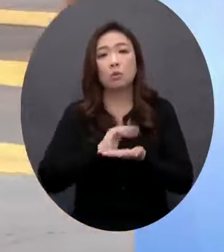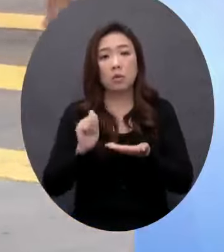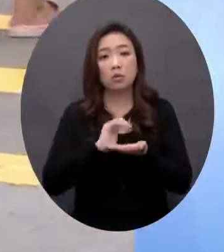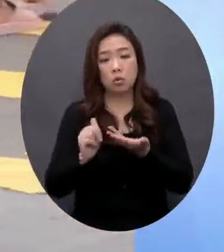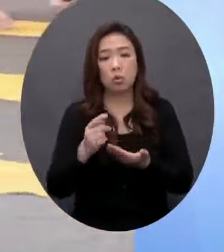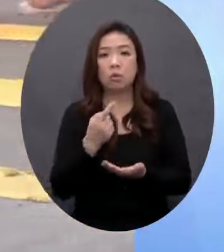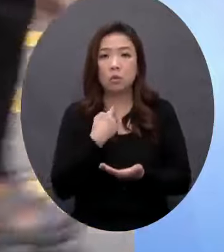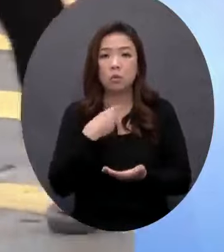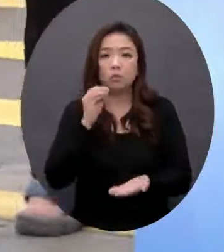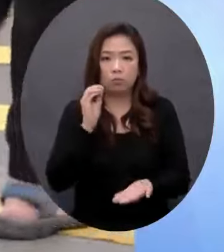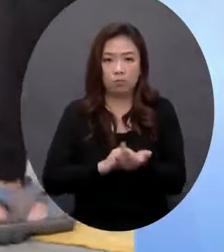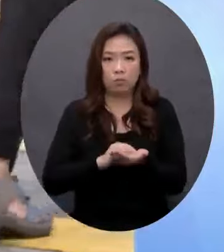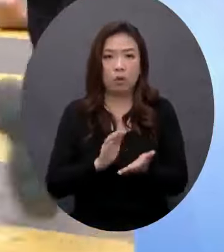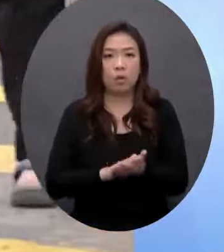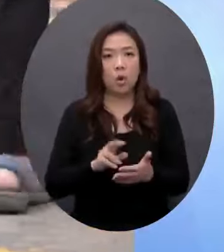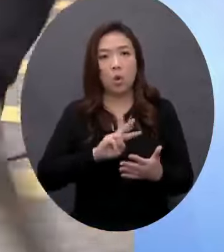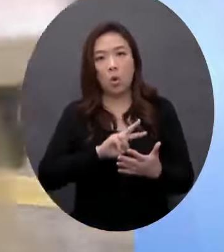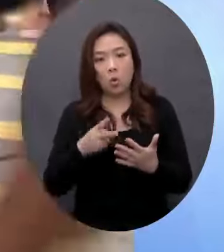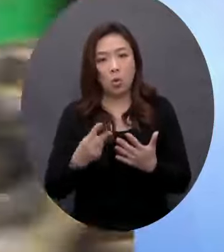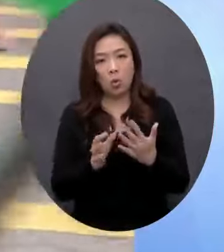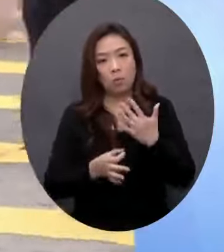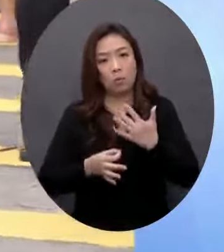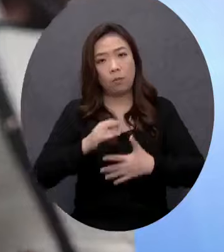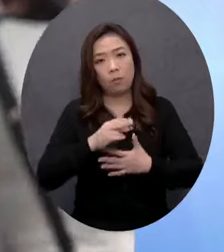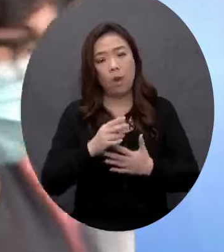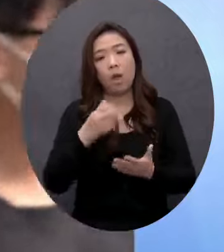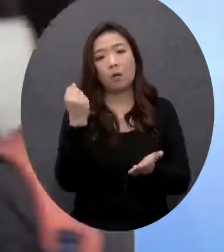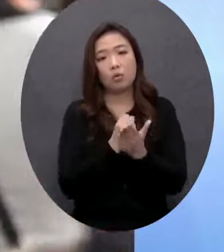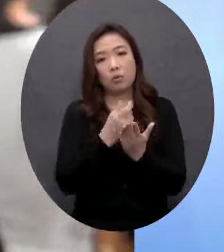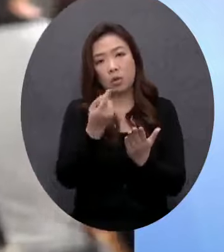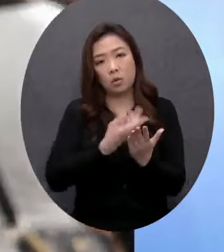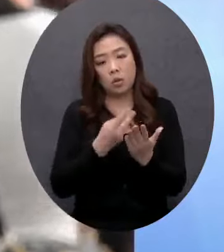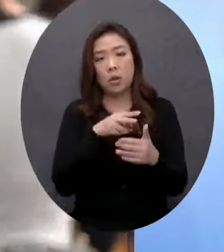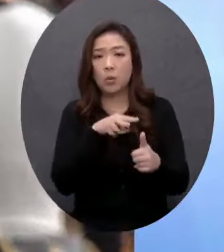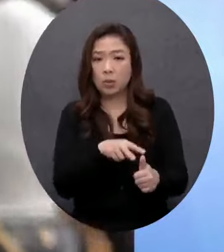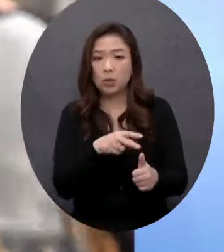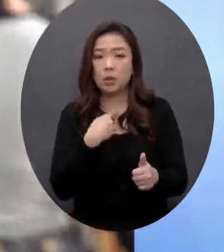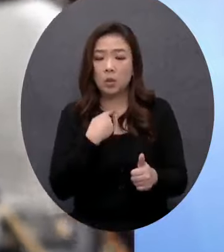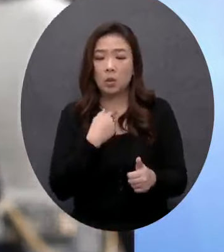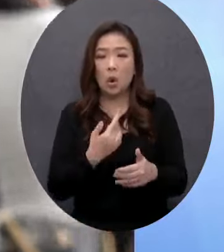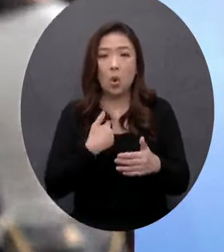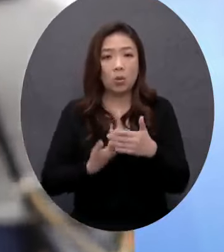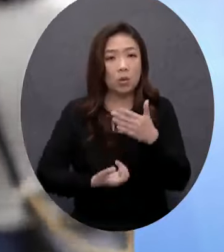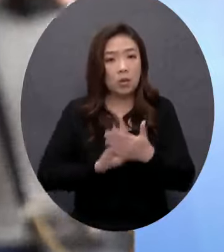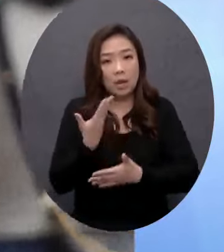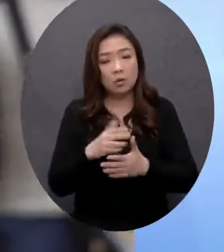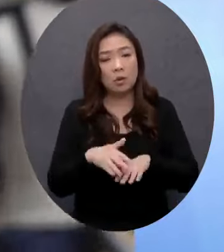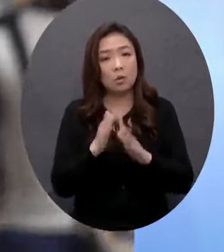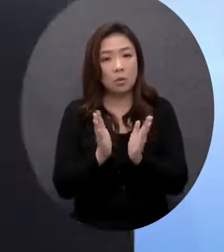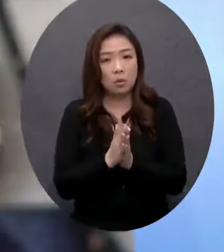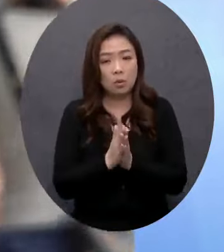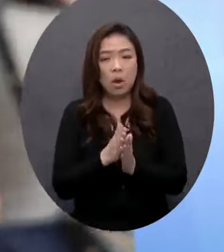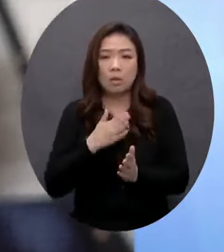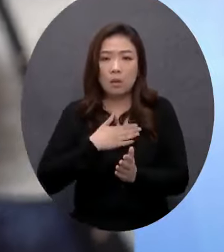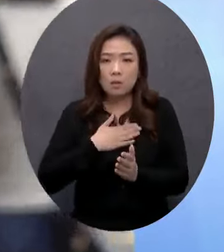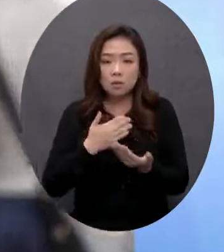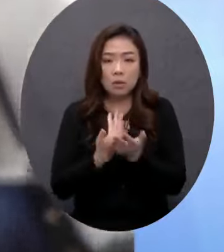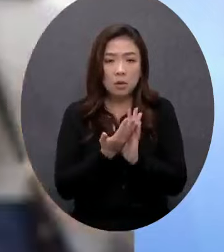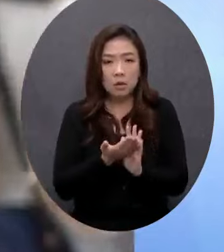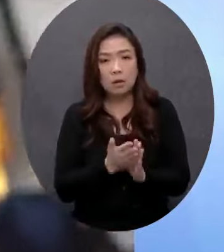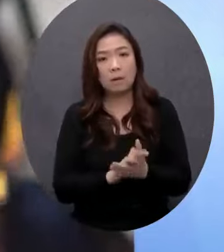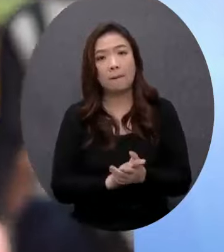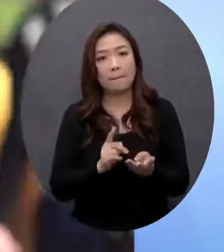要性呢要完善社工注册局的管治。我提出的所有的担忧的地方呢，都